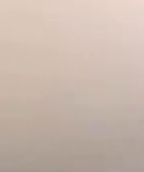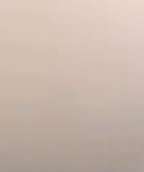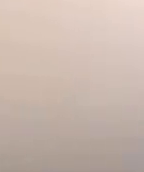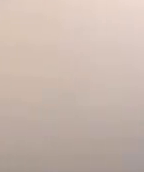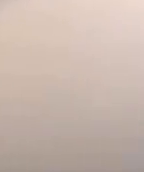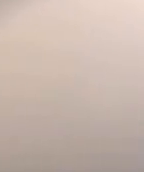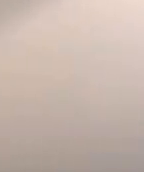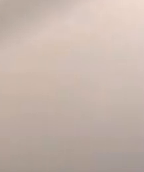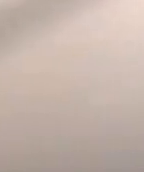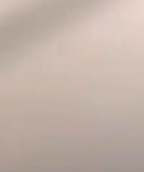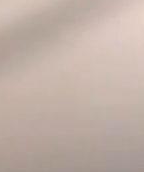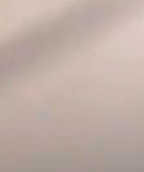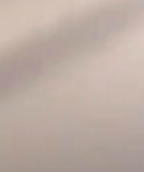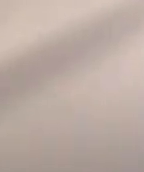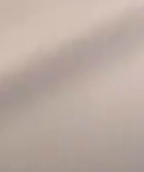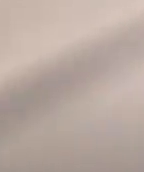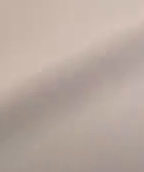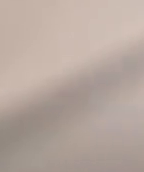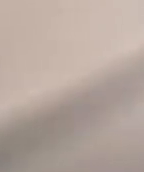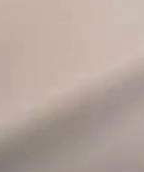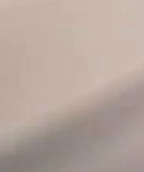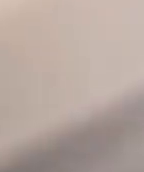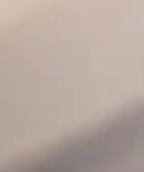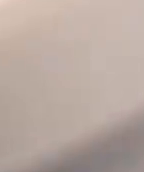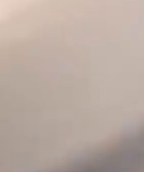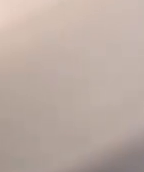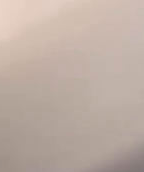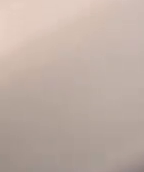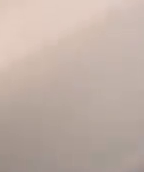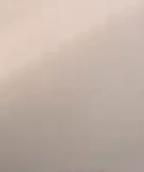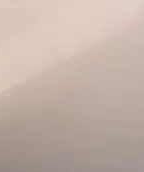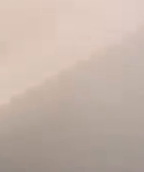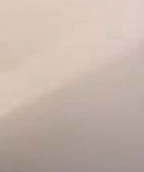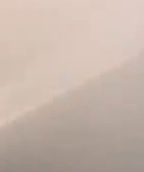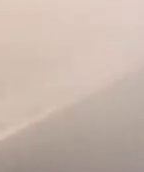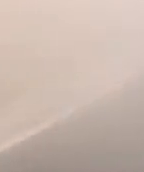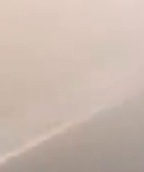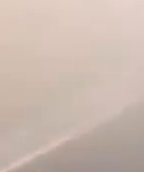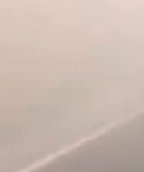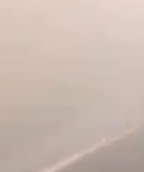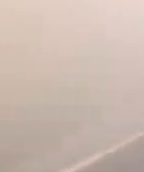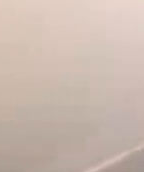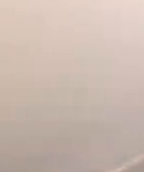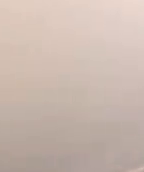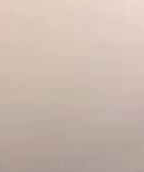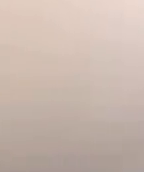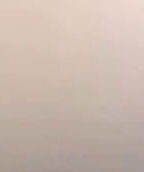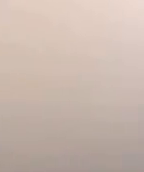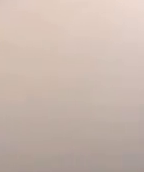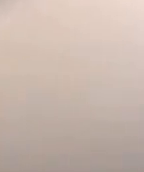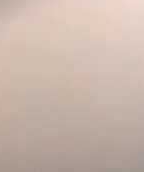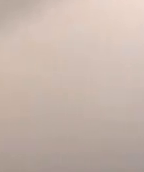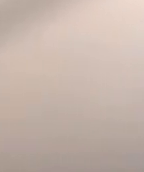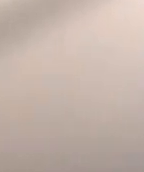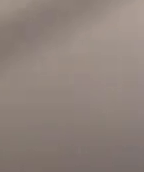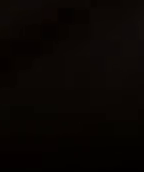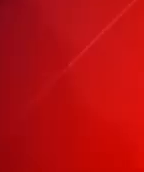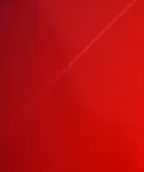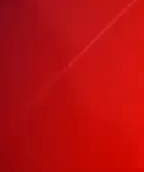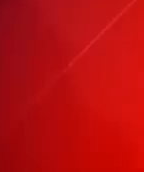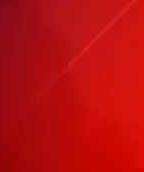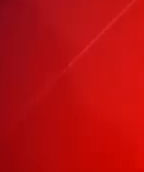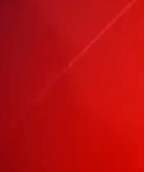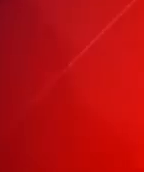nyo rin kaming makasama sa GMA Pinoy TV at sa www.gmanews.tv.